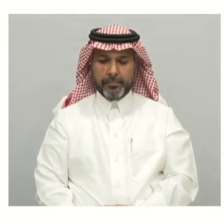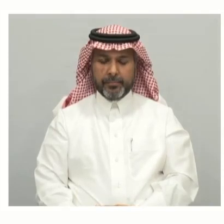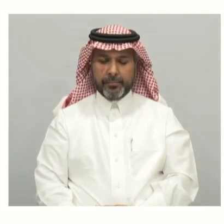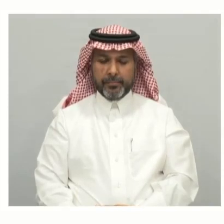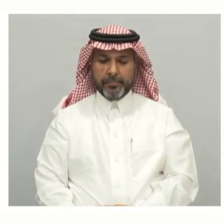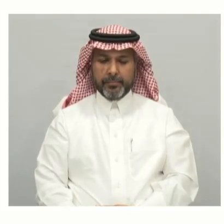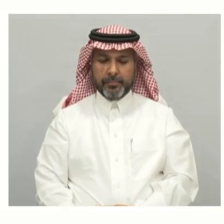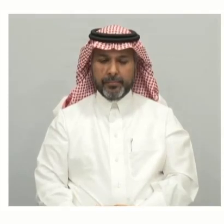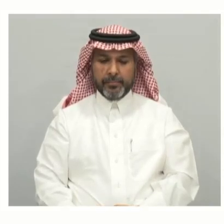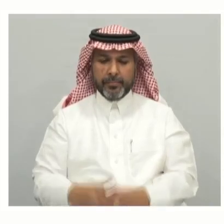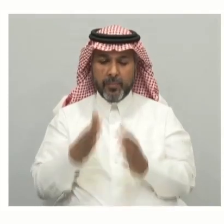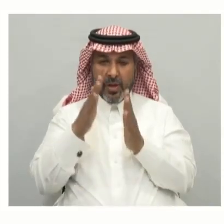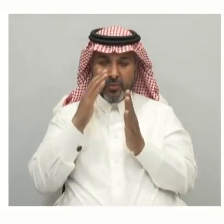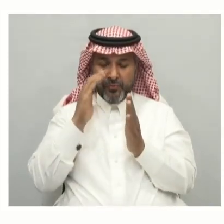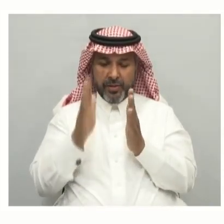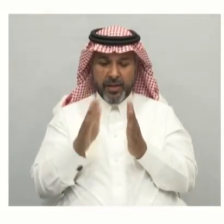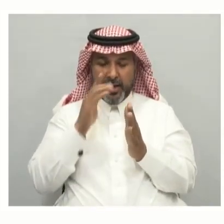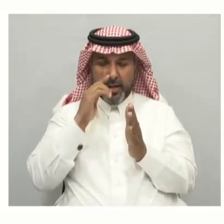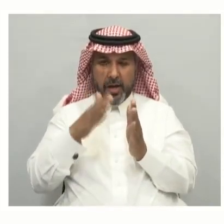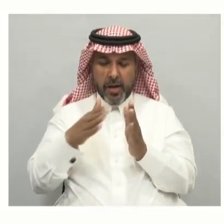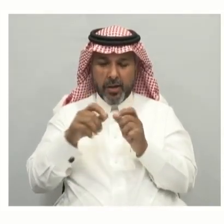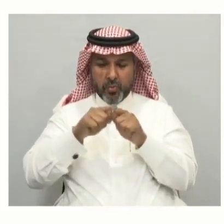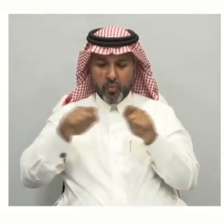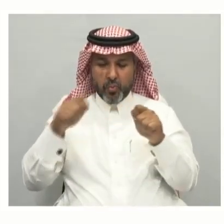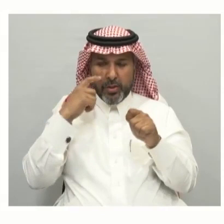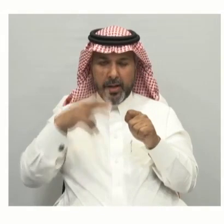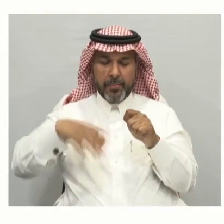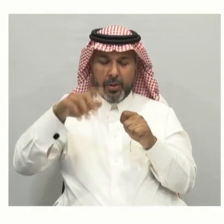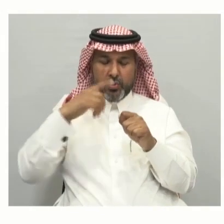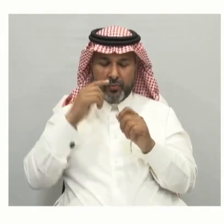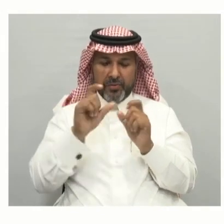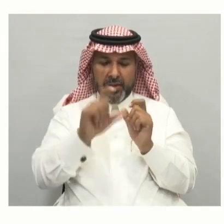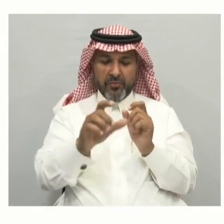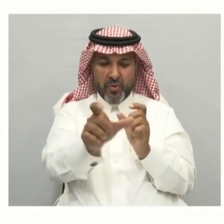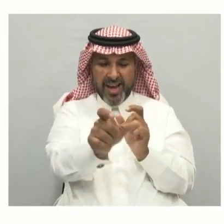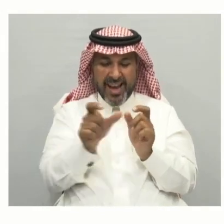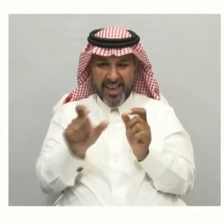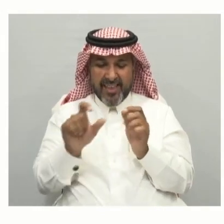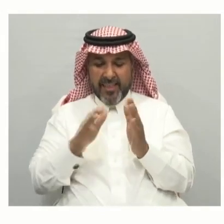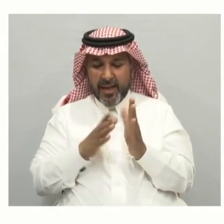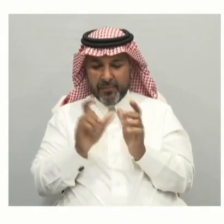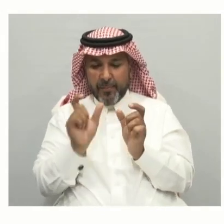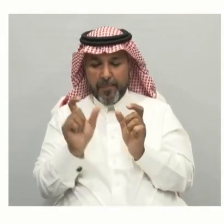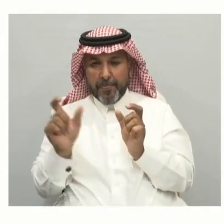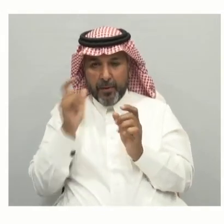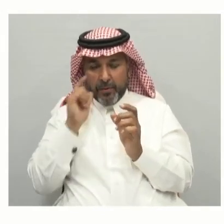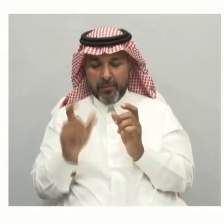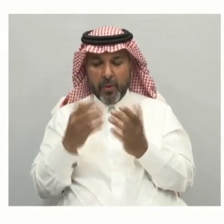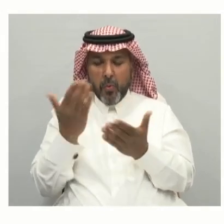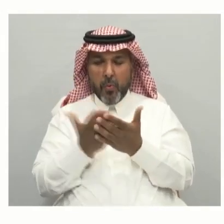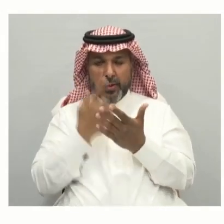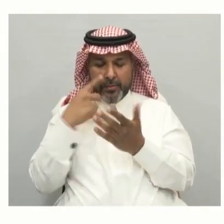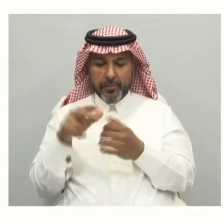الفئات هنا الفئه الاولى من سبعه الى سبعه واربعه من عشره هنا الفئه الثانيه من خمسه سبعه ونصف الى سبعه وتسعه من عشره